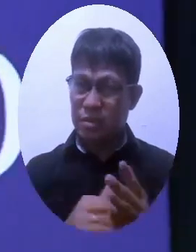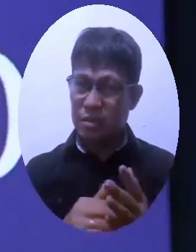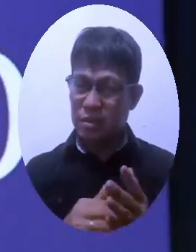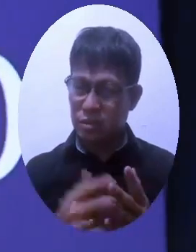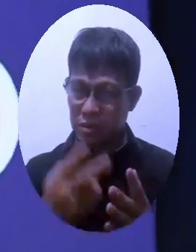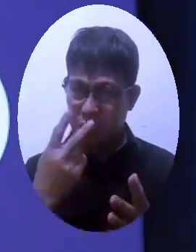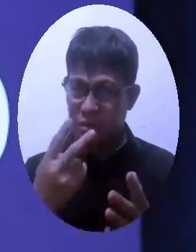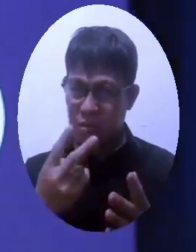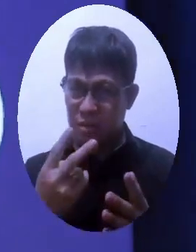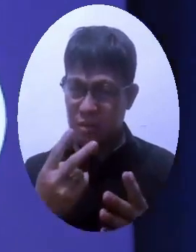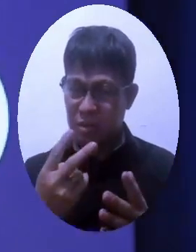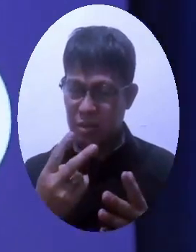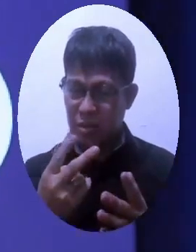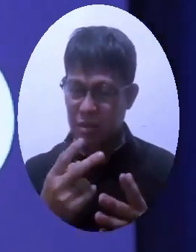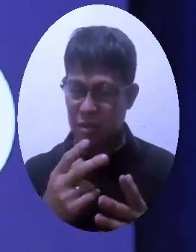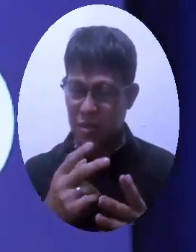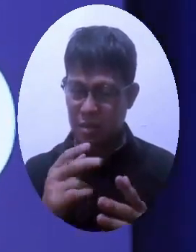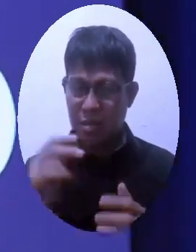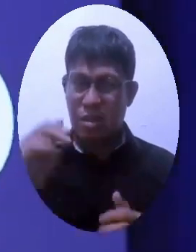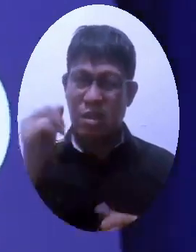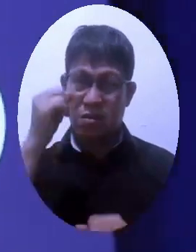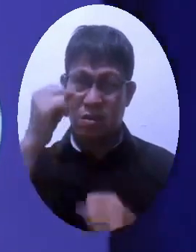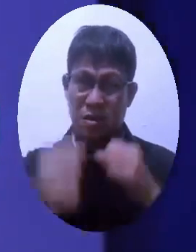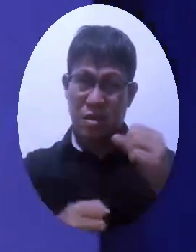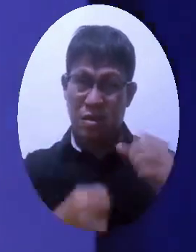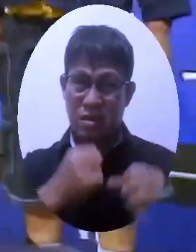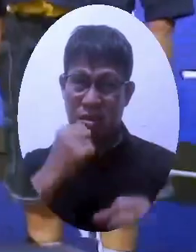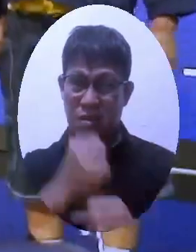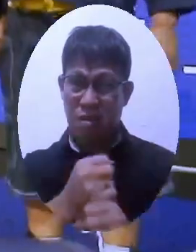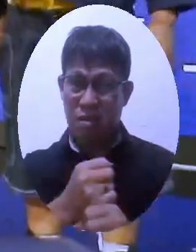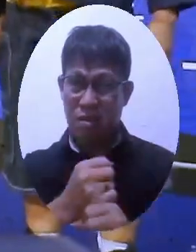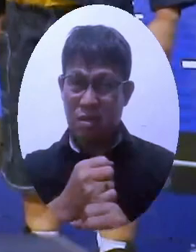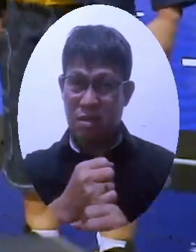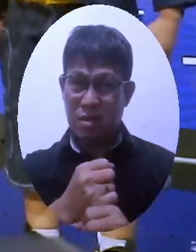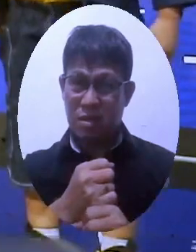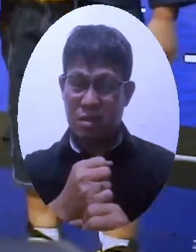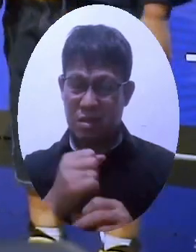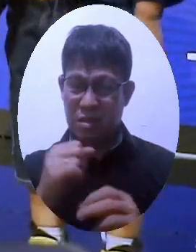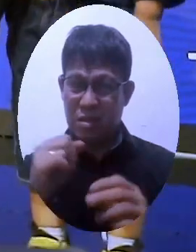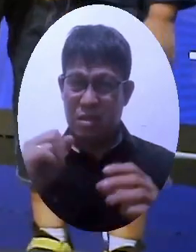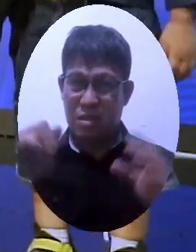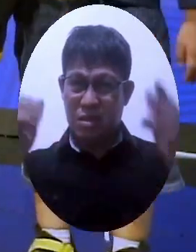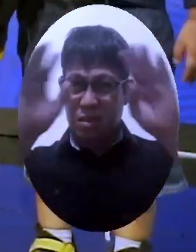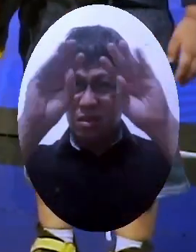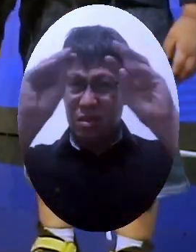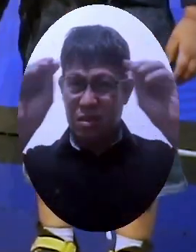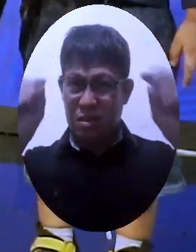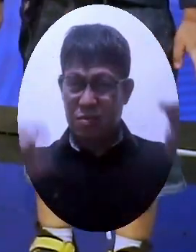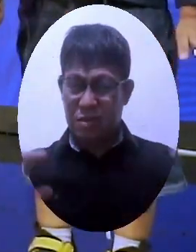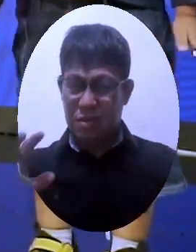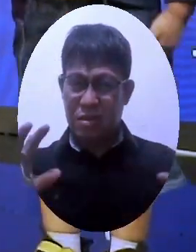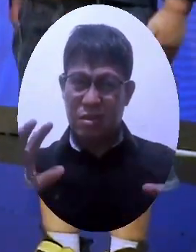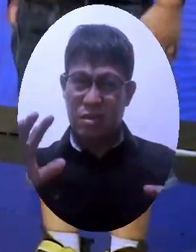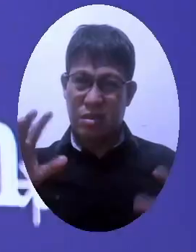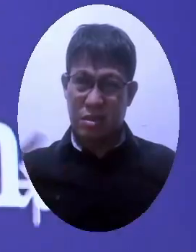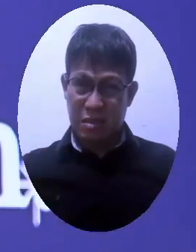ang ating annual Christmas gathering.